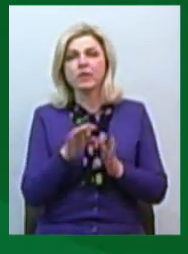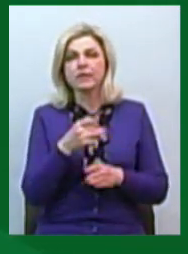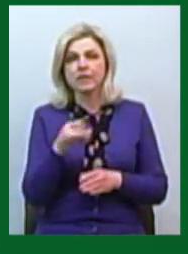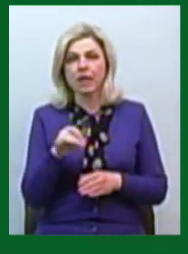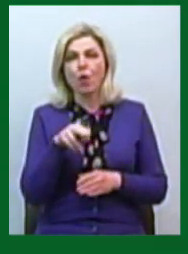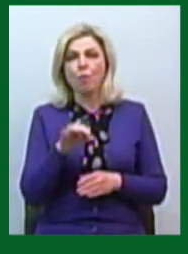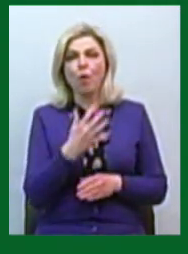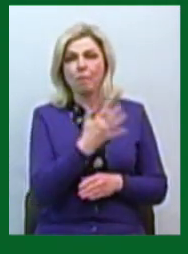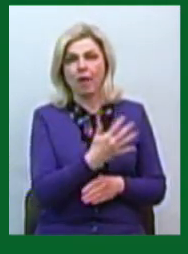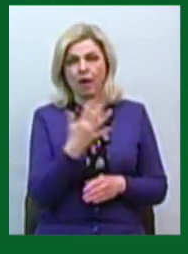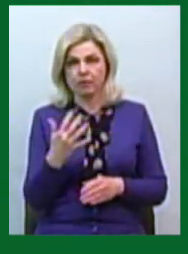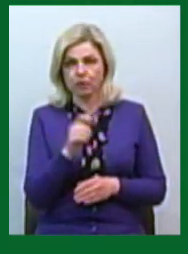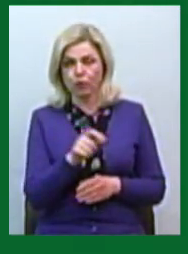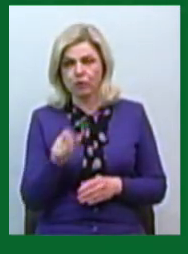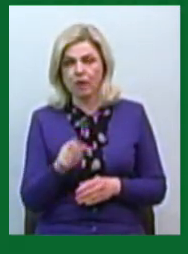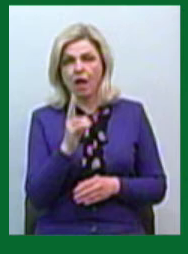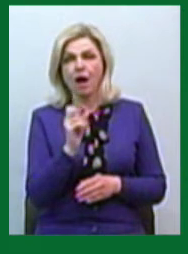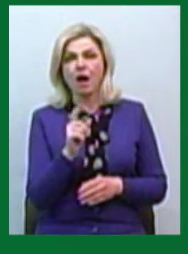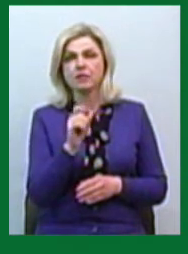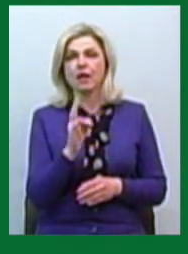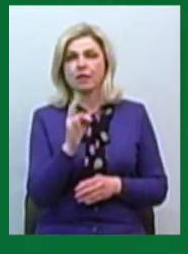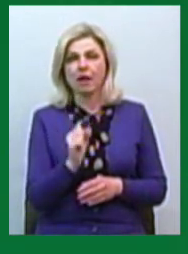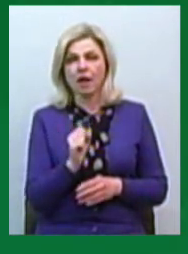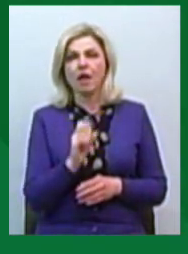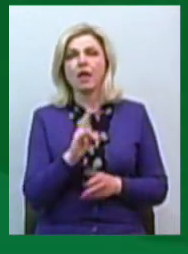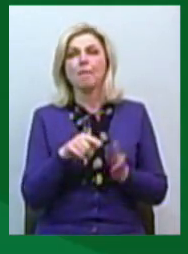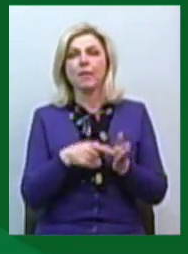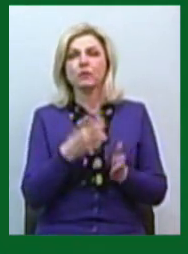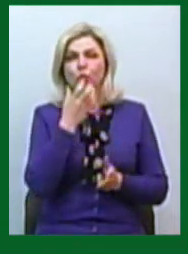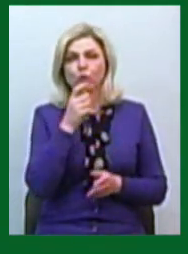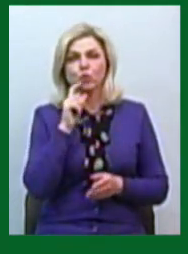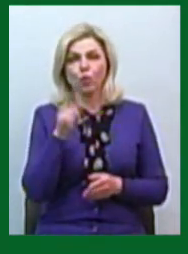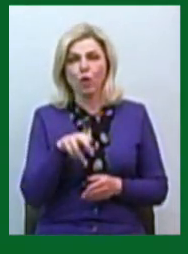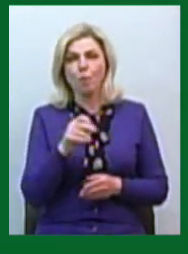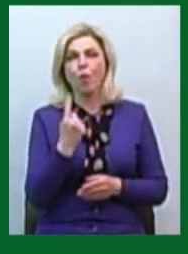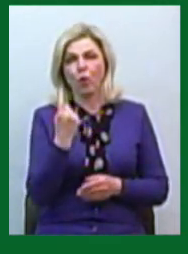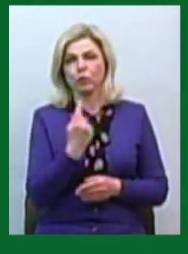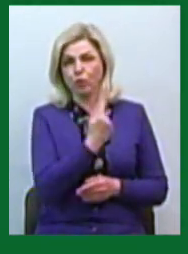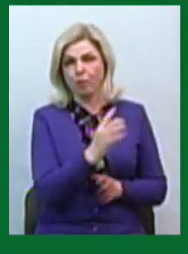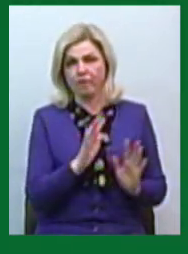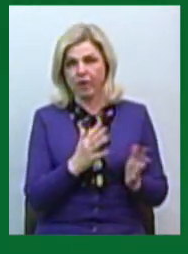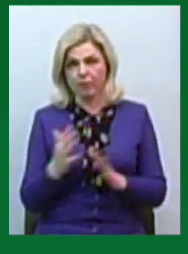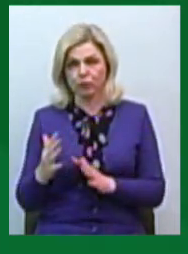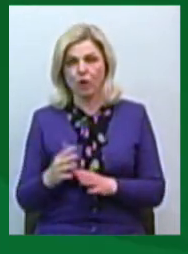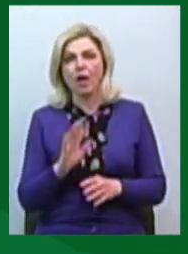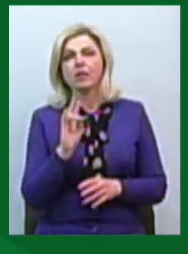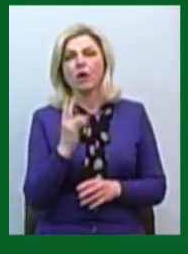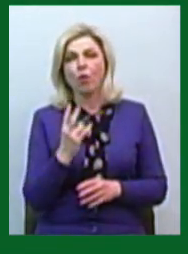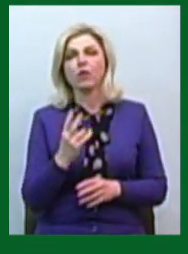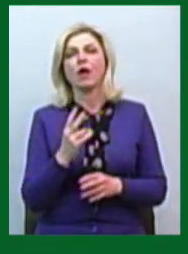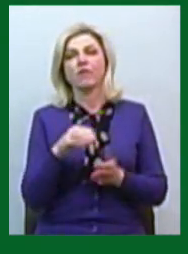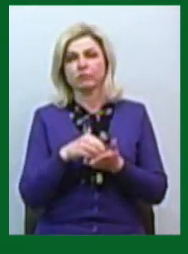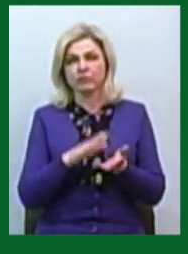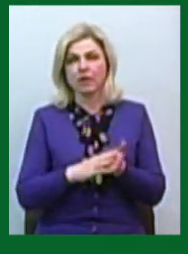5 хворих. У Казанківському і Врадівському районах та у місті Южноукраїнськ – по одному випадку. У Миколаєві зафіксовано 9 людей з